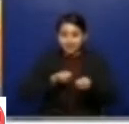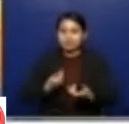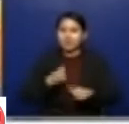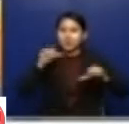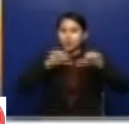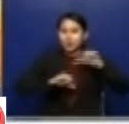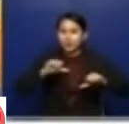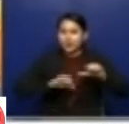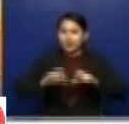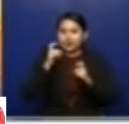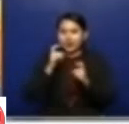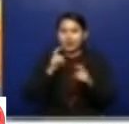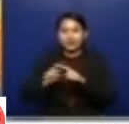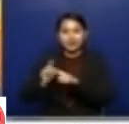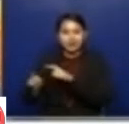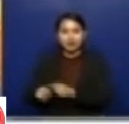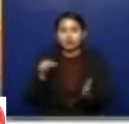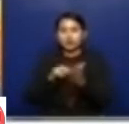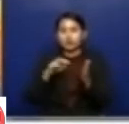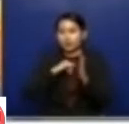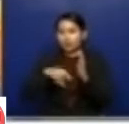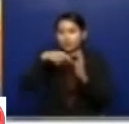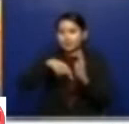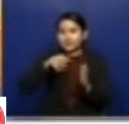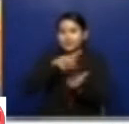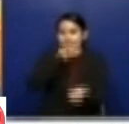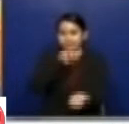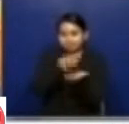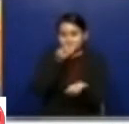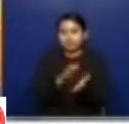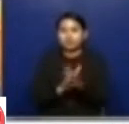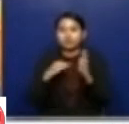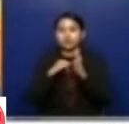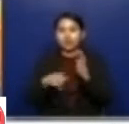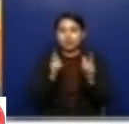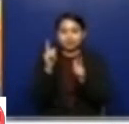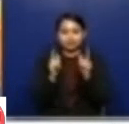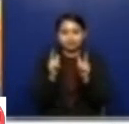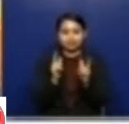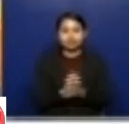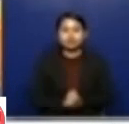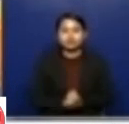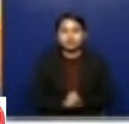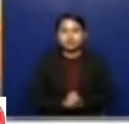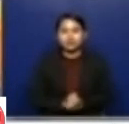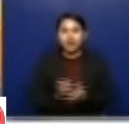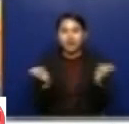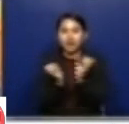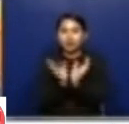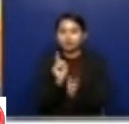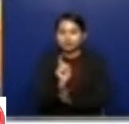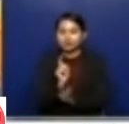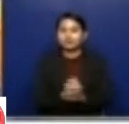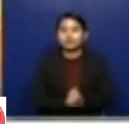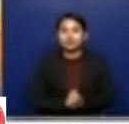จากการทำเหมืองแร่ทองคำในจังหวัดพิจิตรและจังหวัดเลยผลกระทบจากการทำเหมืองแร่เหล่านี้มักเ